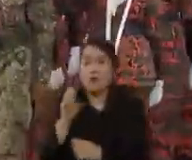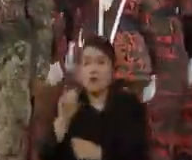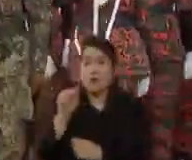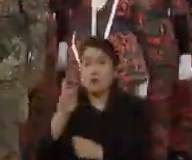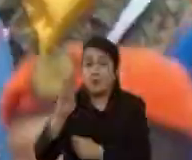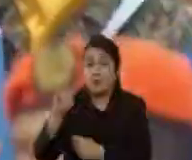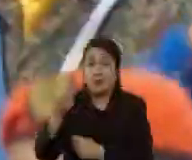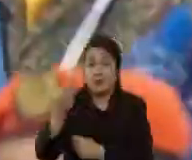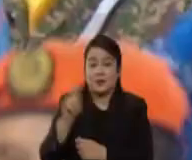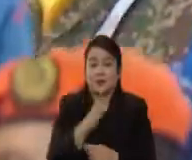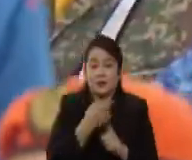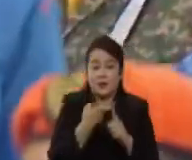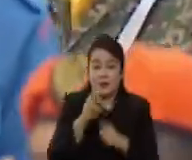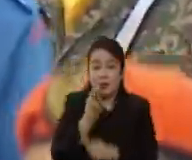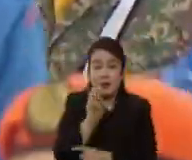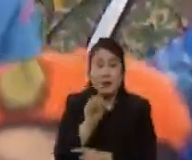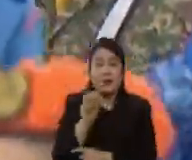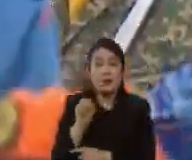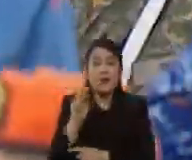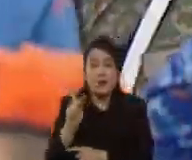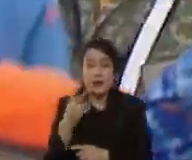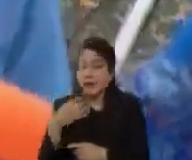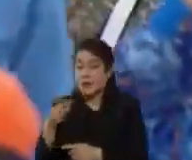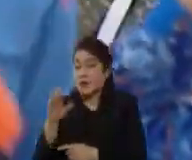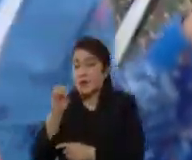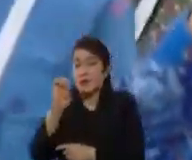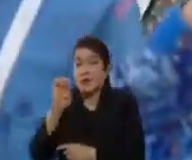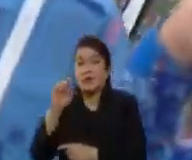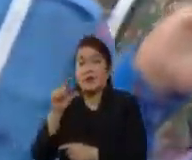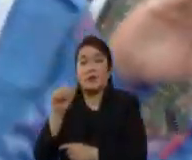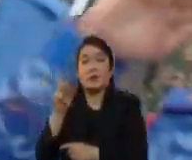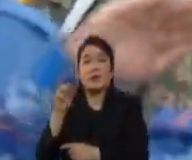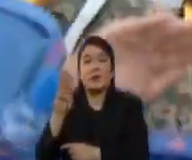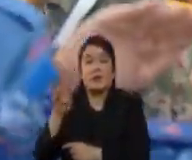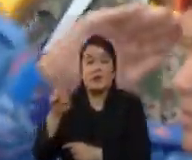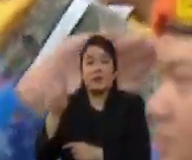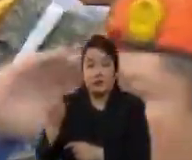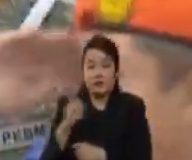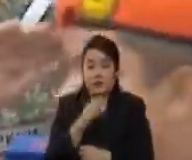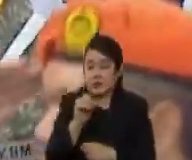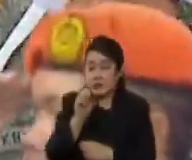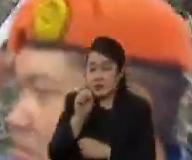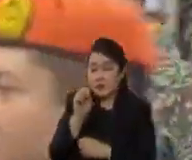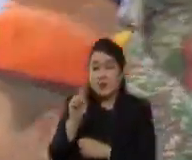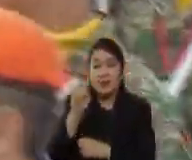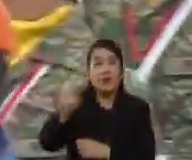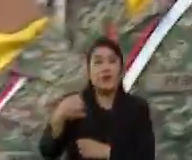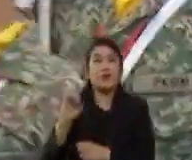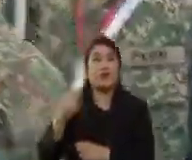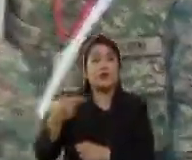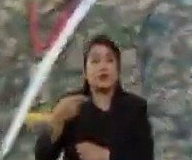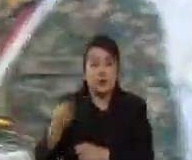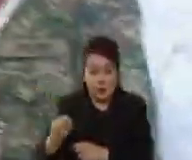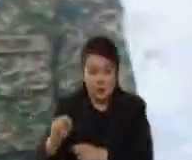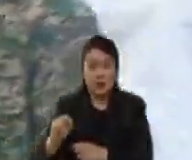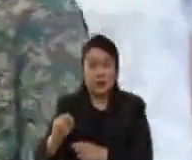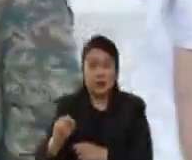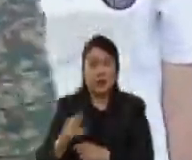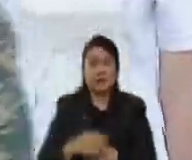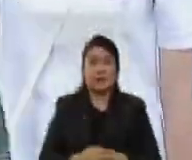SMK Segambut Jaya. Kontingen ini terdiri daripada pasukan St. John Ambulance, Bulan